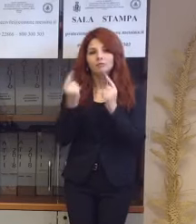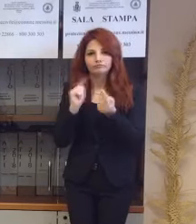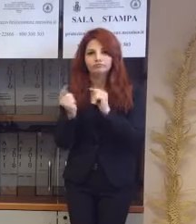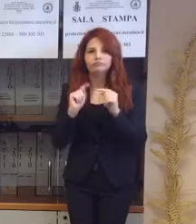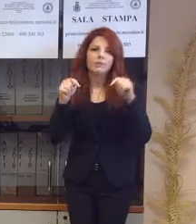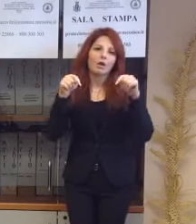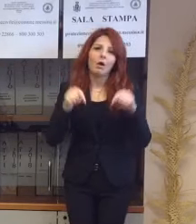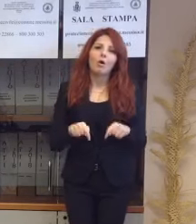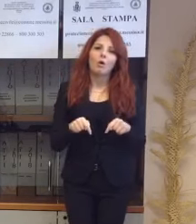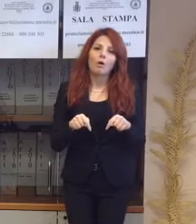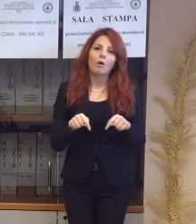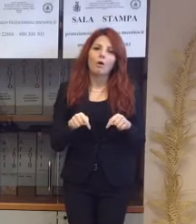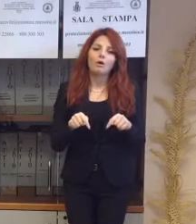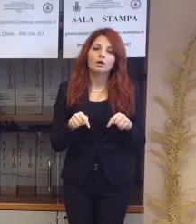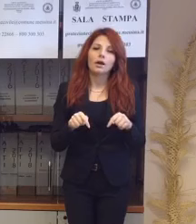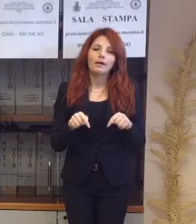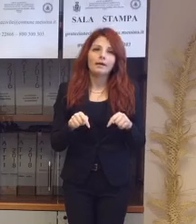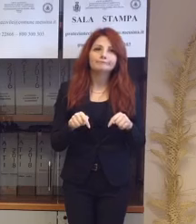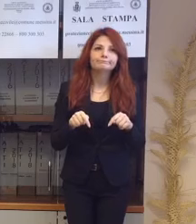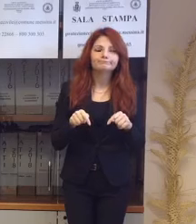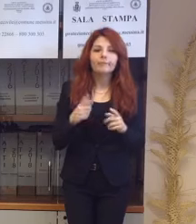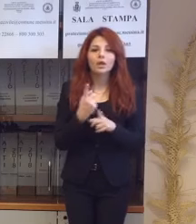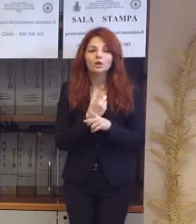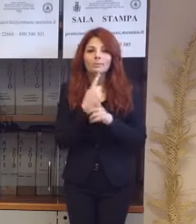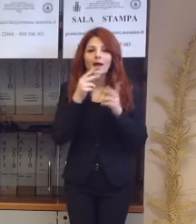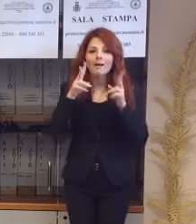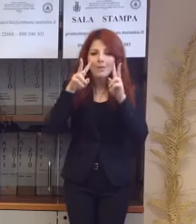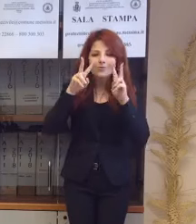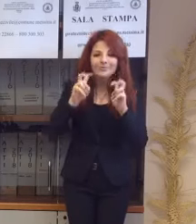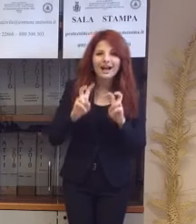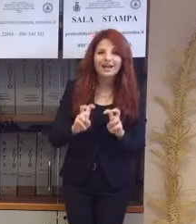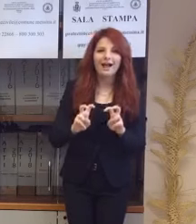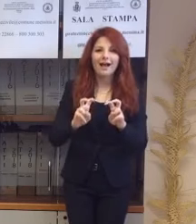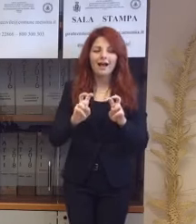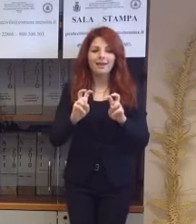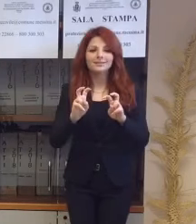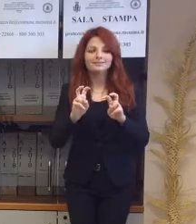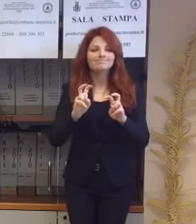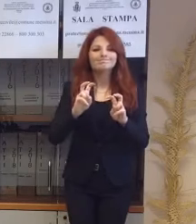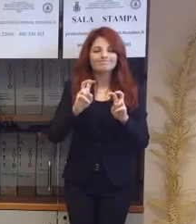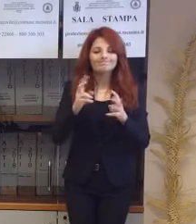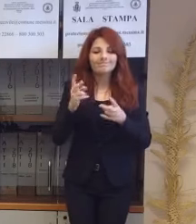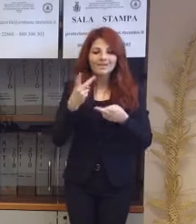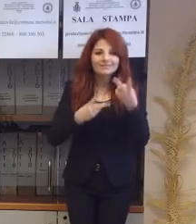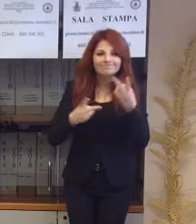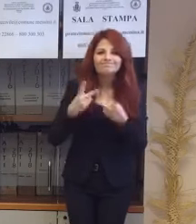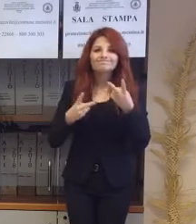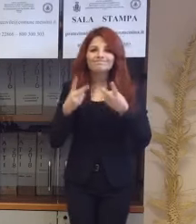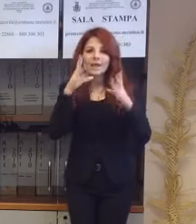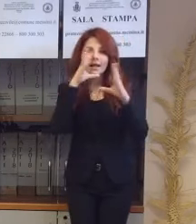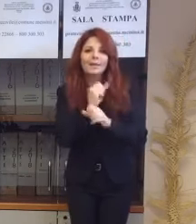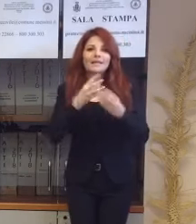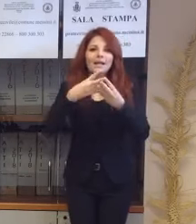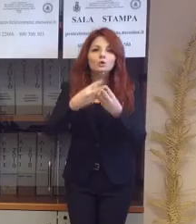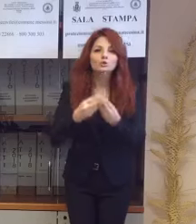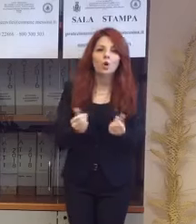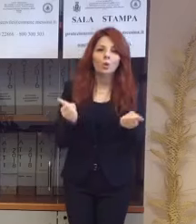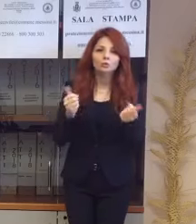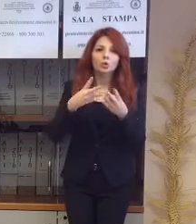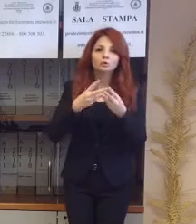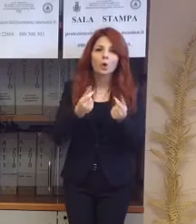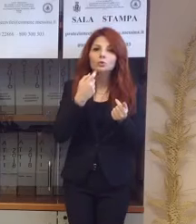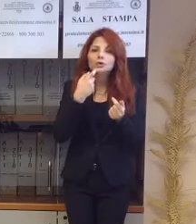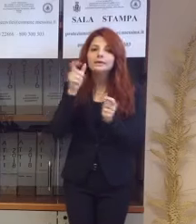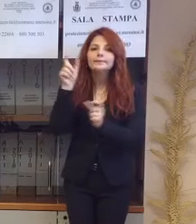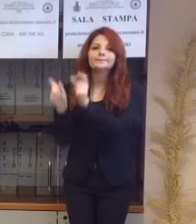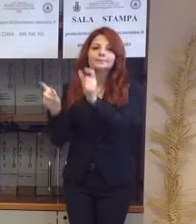fare non solo l'analisi ma soprattutto individuare le soluzioni per quello che è il tessuto imprenditoriale della